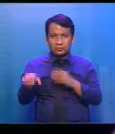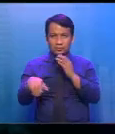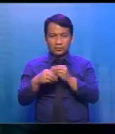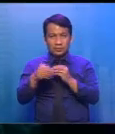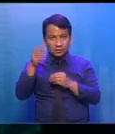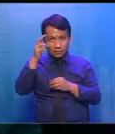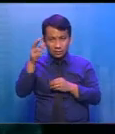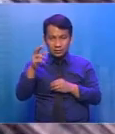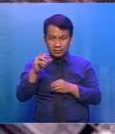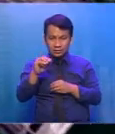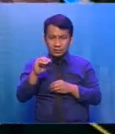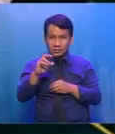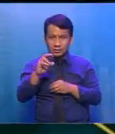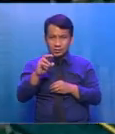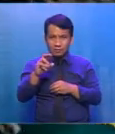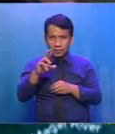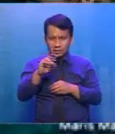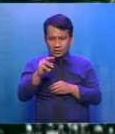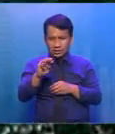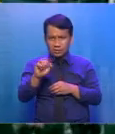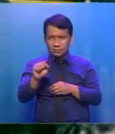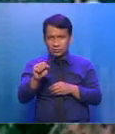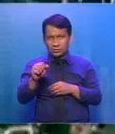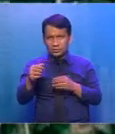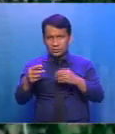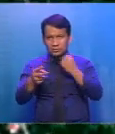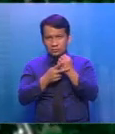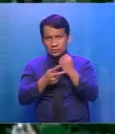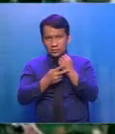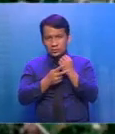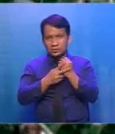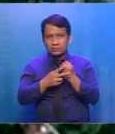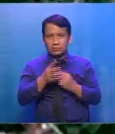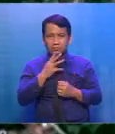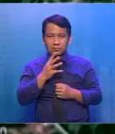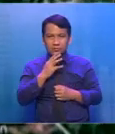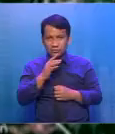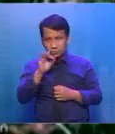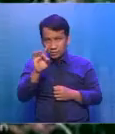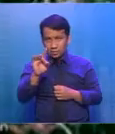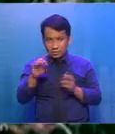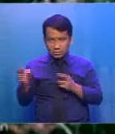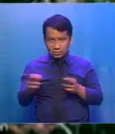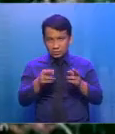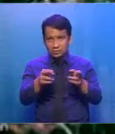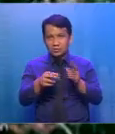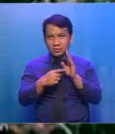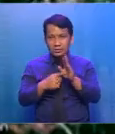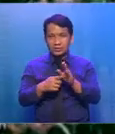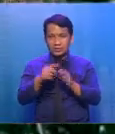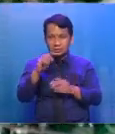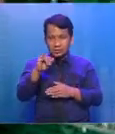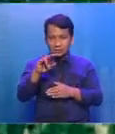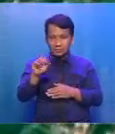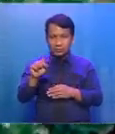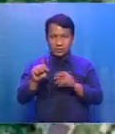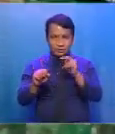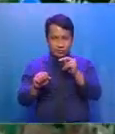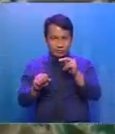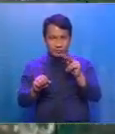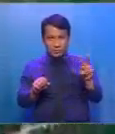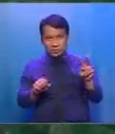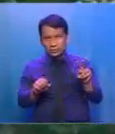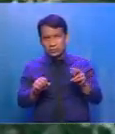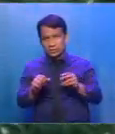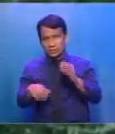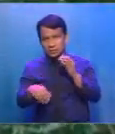Ramon sa Isabela. Ang Magat po ay imbakan ng tubig galing sa walong ilog mula po sa Ifugao at Nueva Vizcaya.